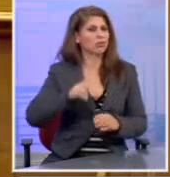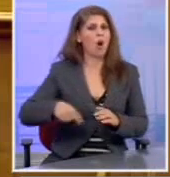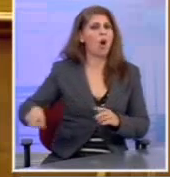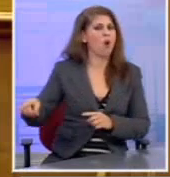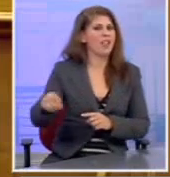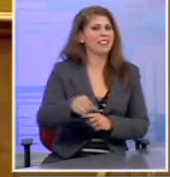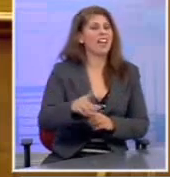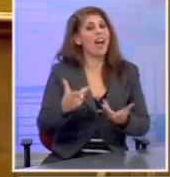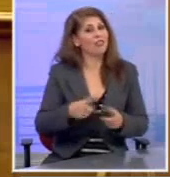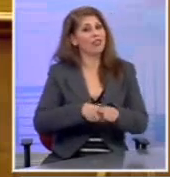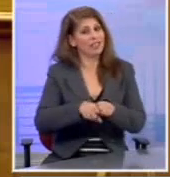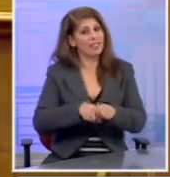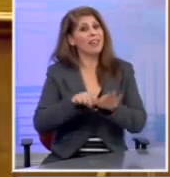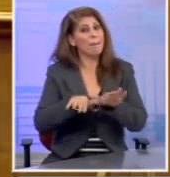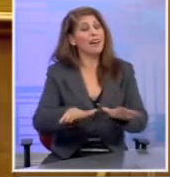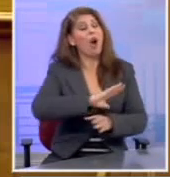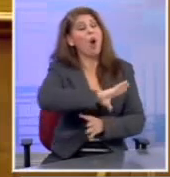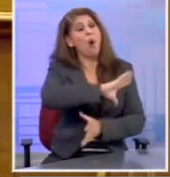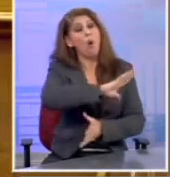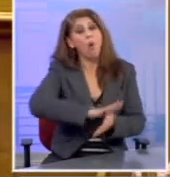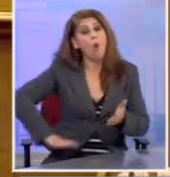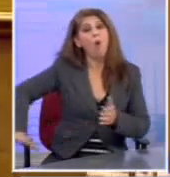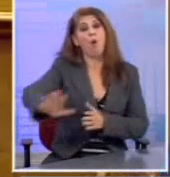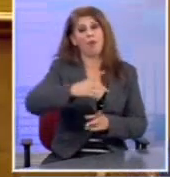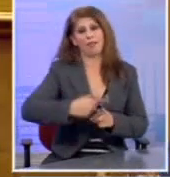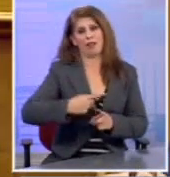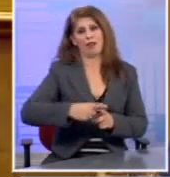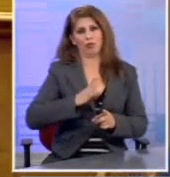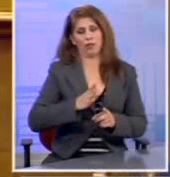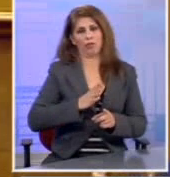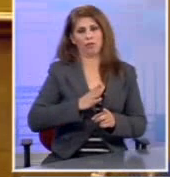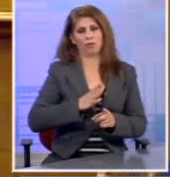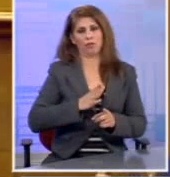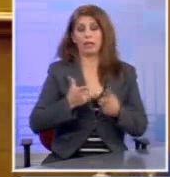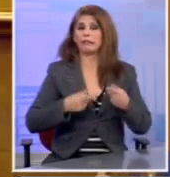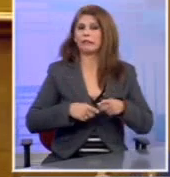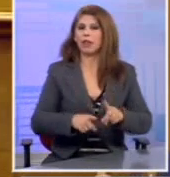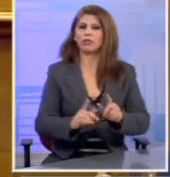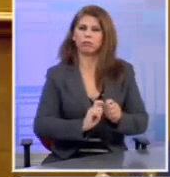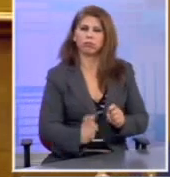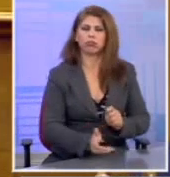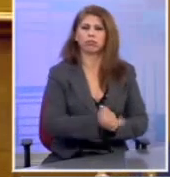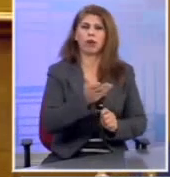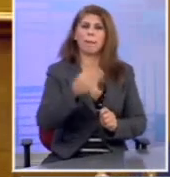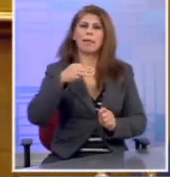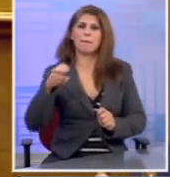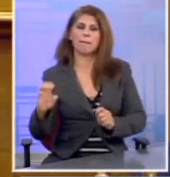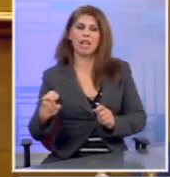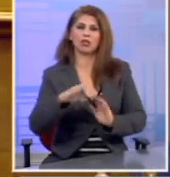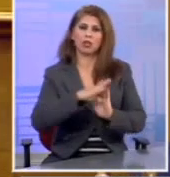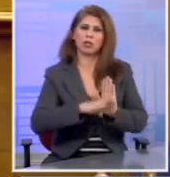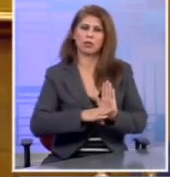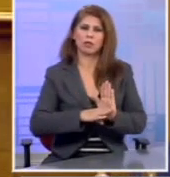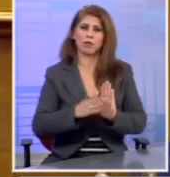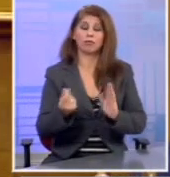το σύνολο του ελληνικού λαού. Και ταυτόχρονα απονομεύσατε και το σύστημα από τα μέσα